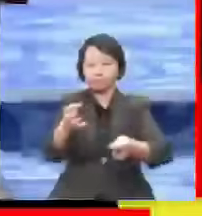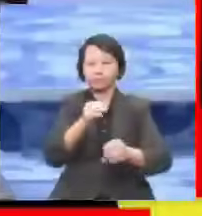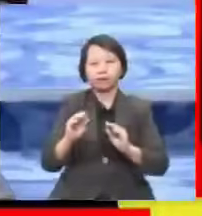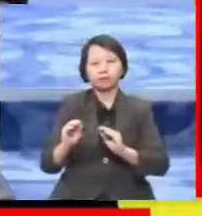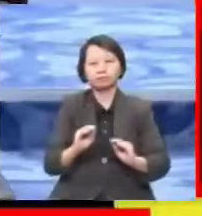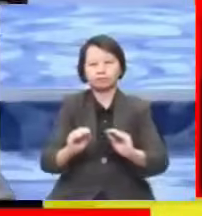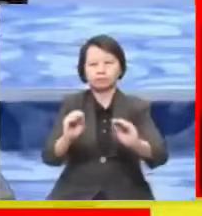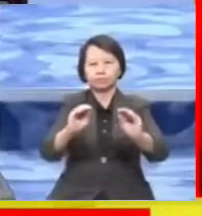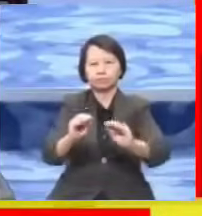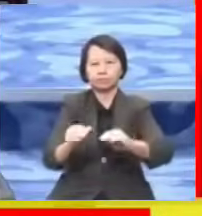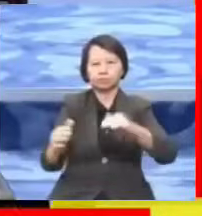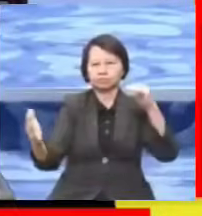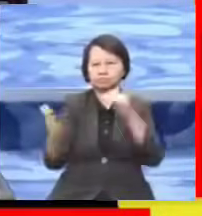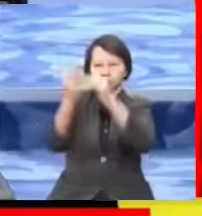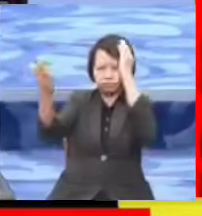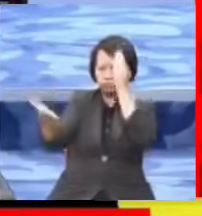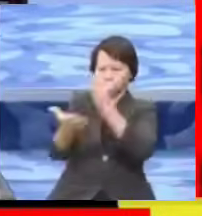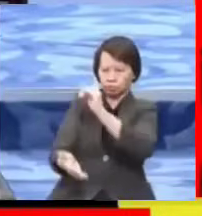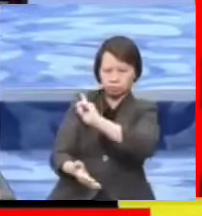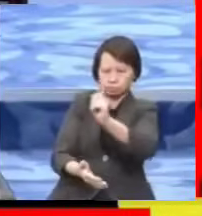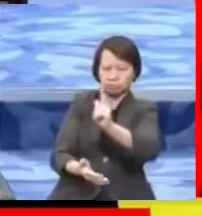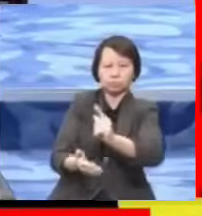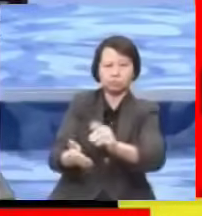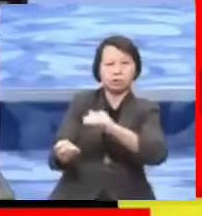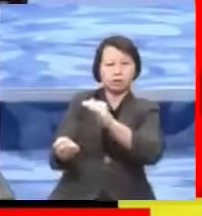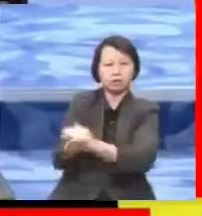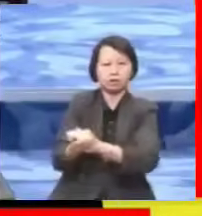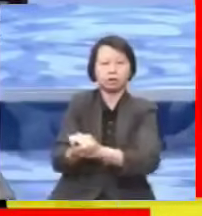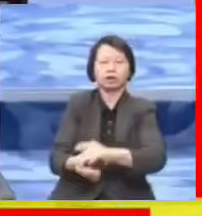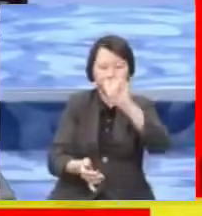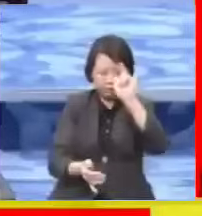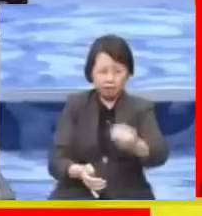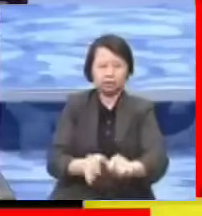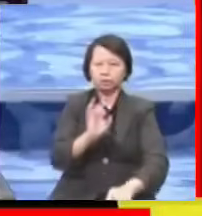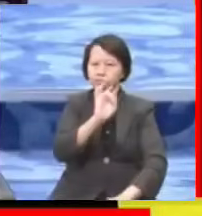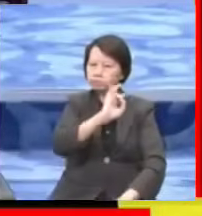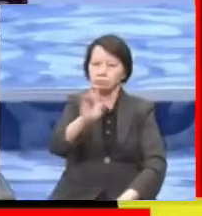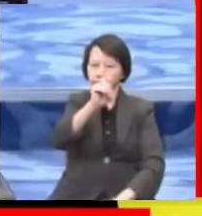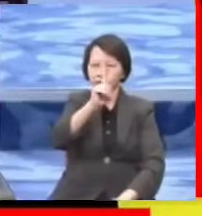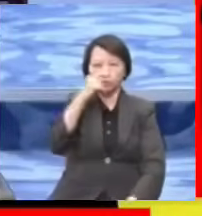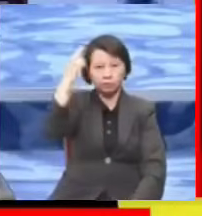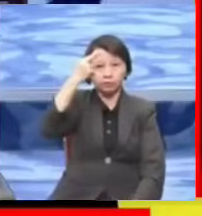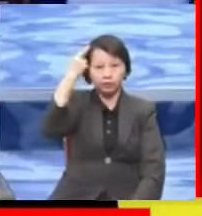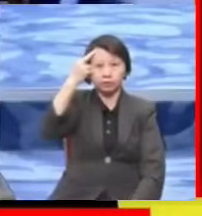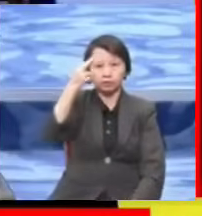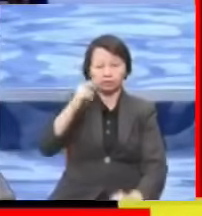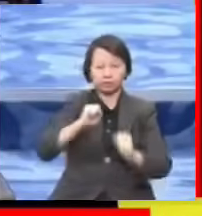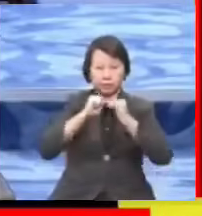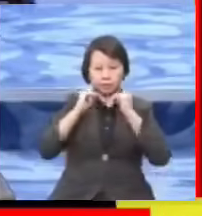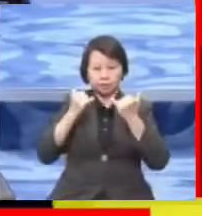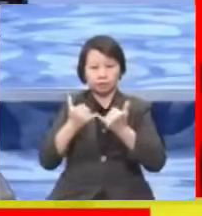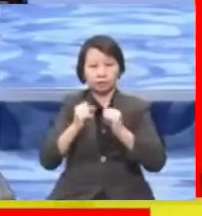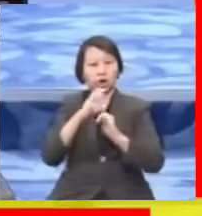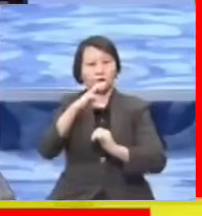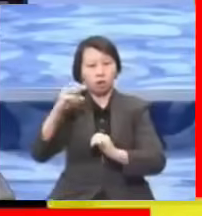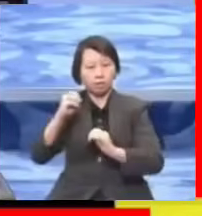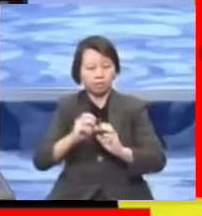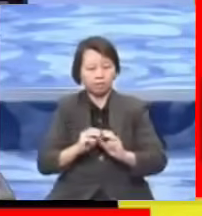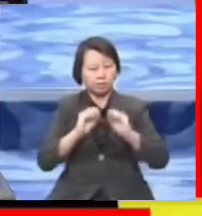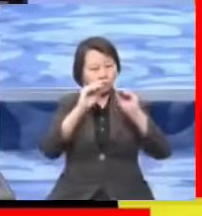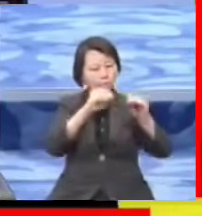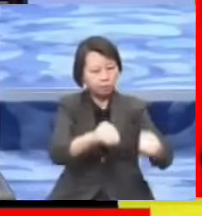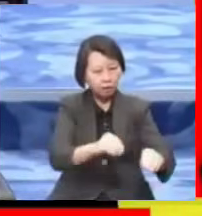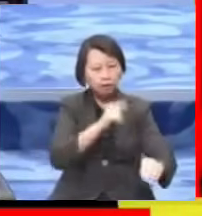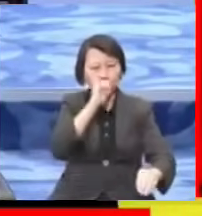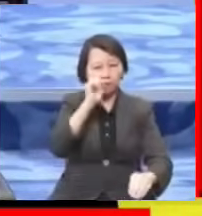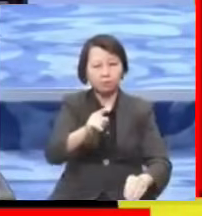gerakan menentang rasuah itu tentunya menjadi salah satu faktor. Bila syarikat datang melabur, dia yakin tidak